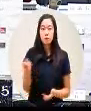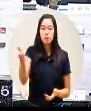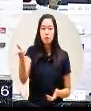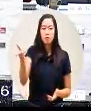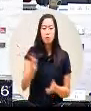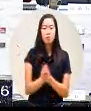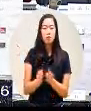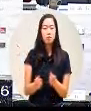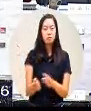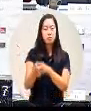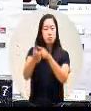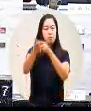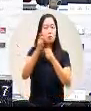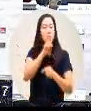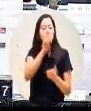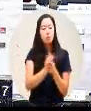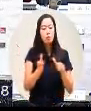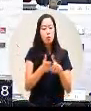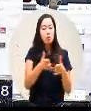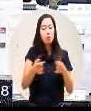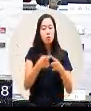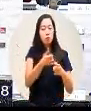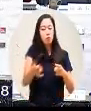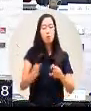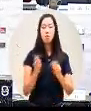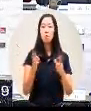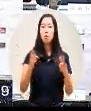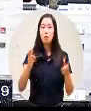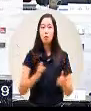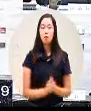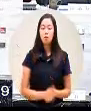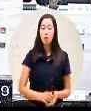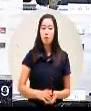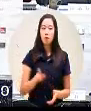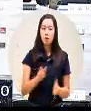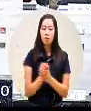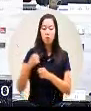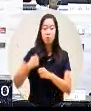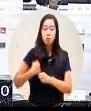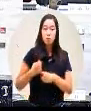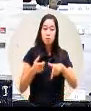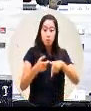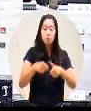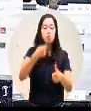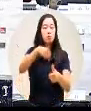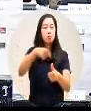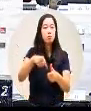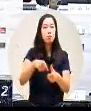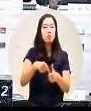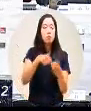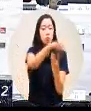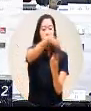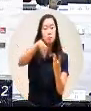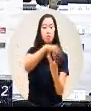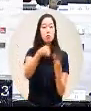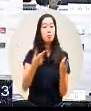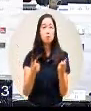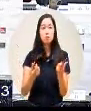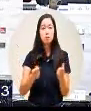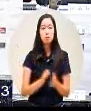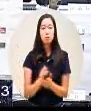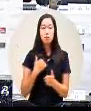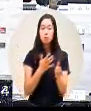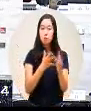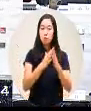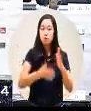宫讲伊毋是公务人员的身份啦，惊弓叫啦吼， 啊，我请教来了，咱的局